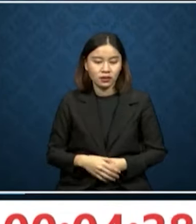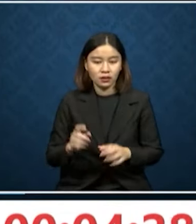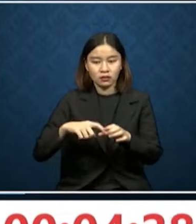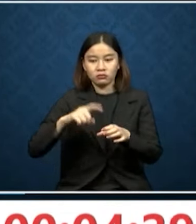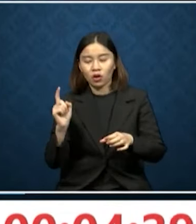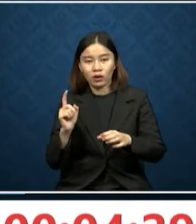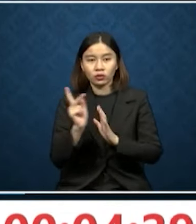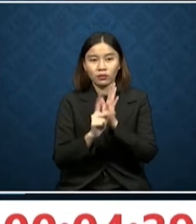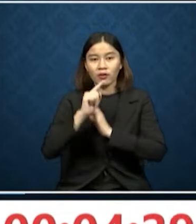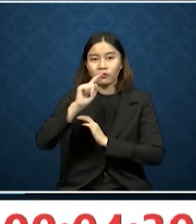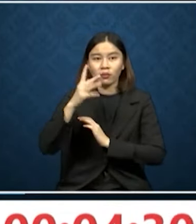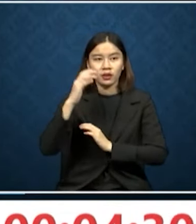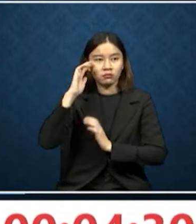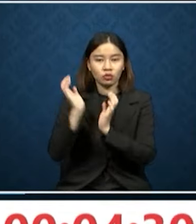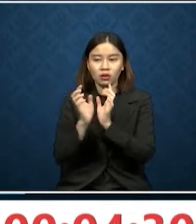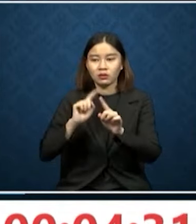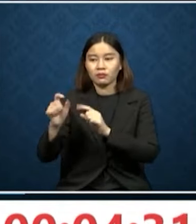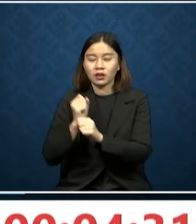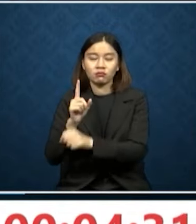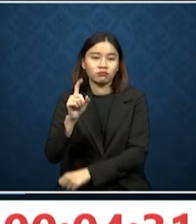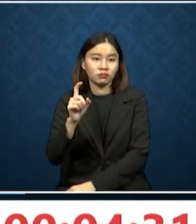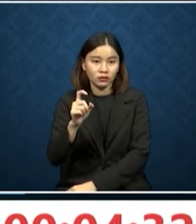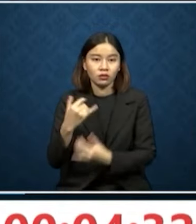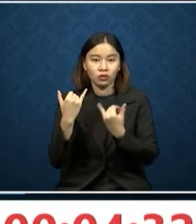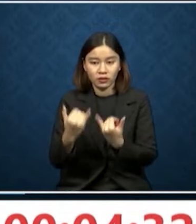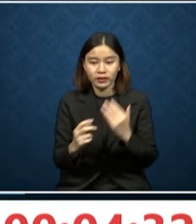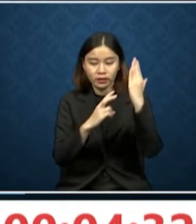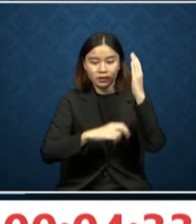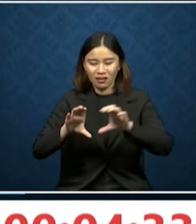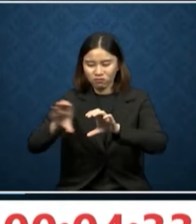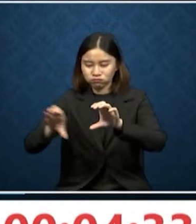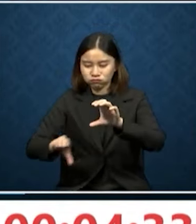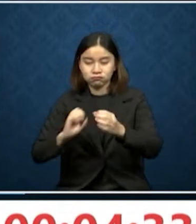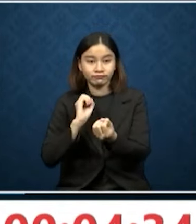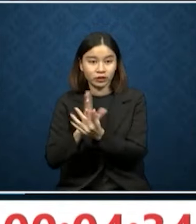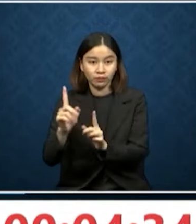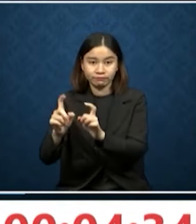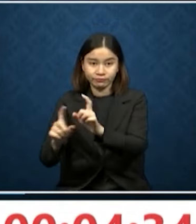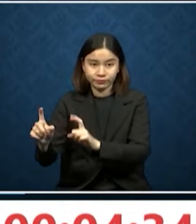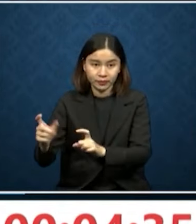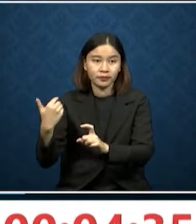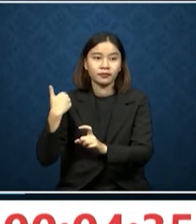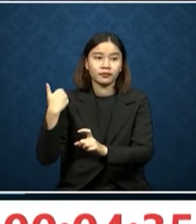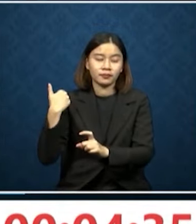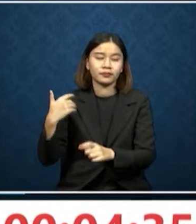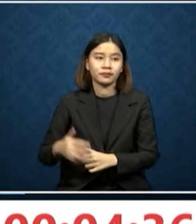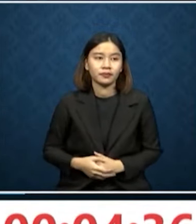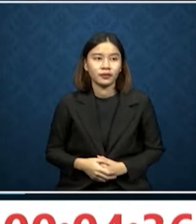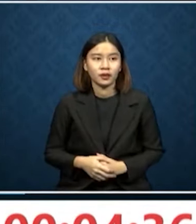อนอายัดตำรวจก็ทำอะไรไม่ได้จนยางก้อนเกิดความเสียหายไปตามธรรมชา